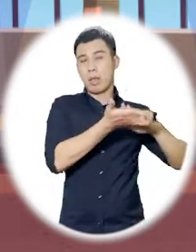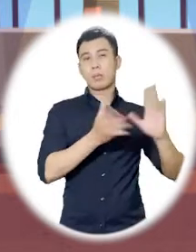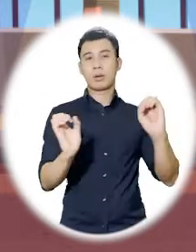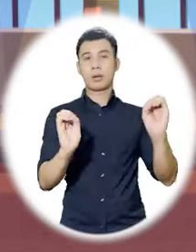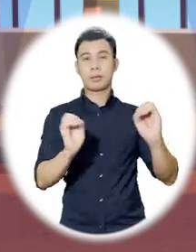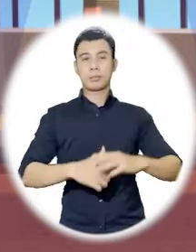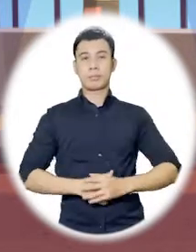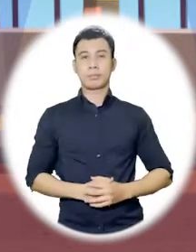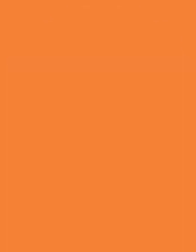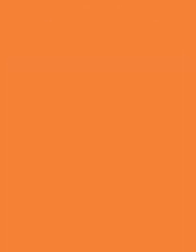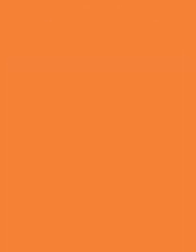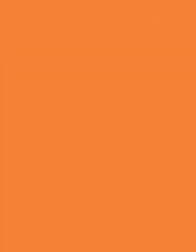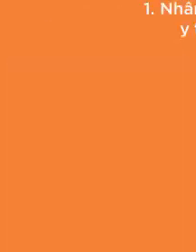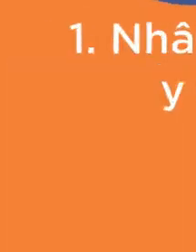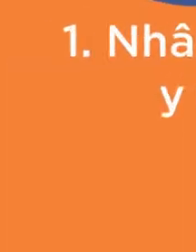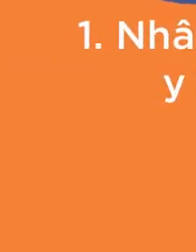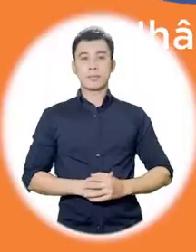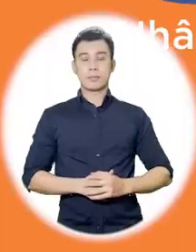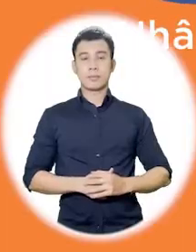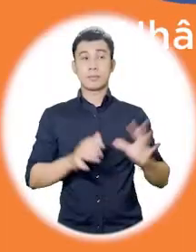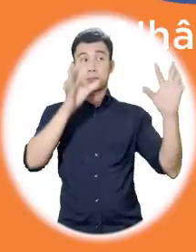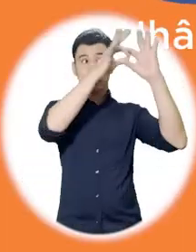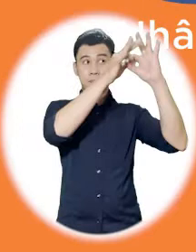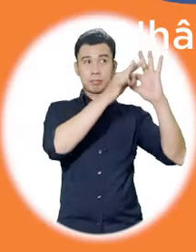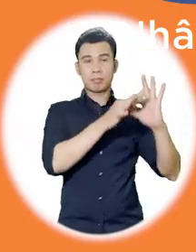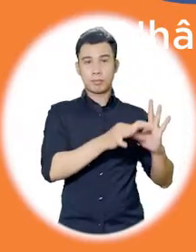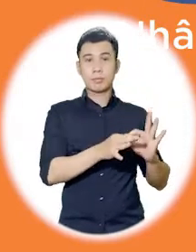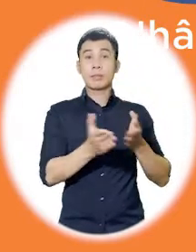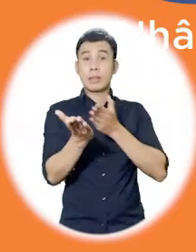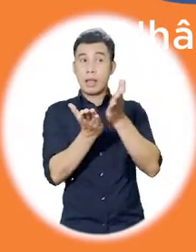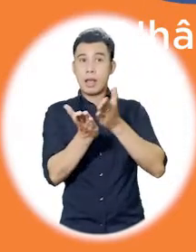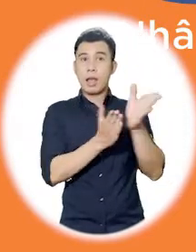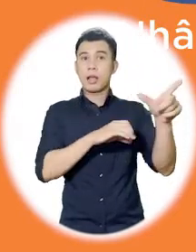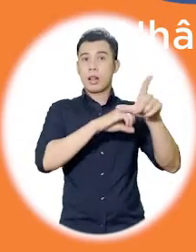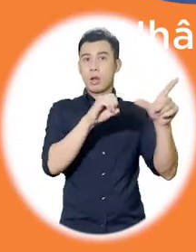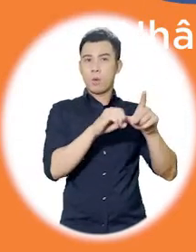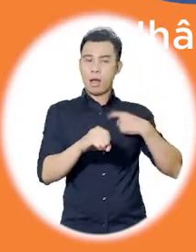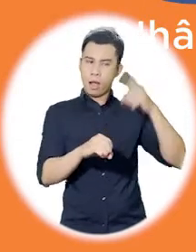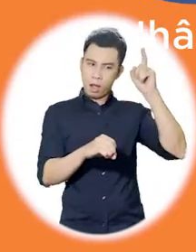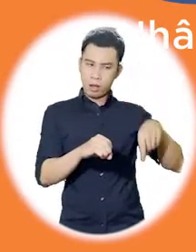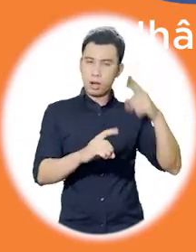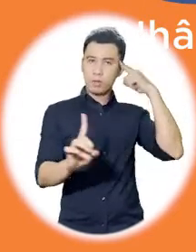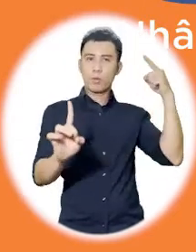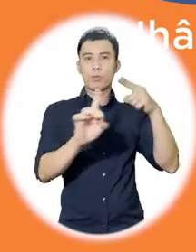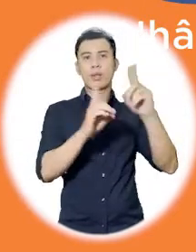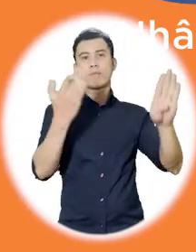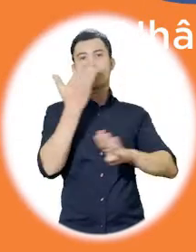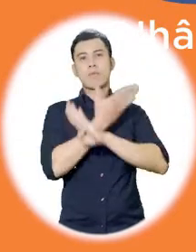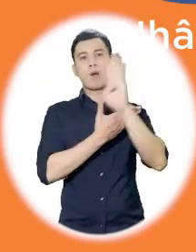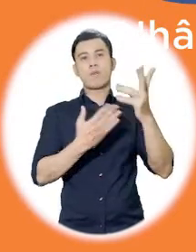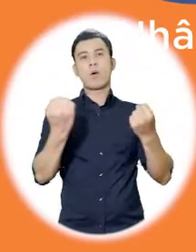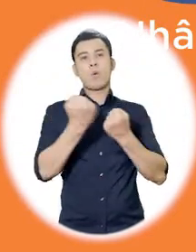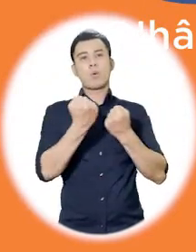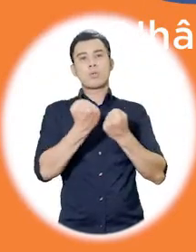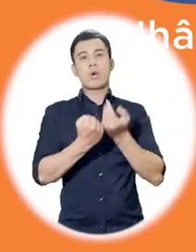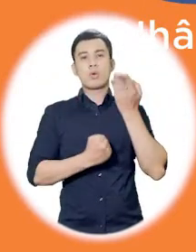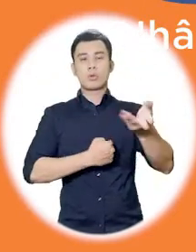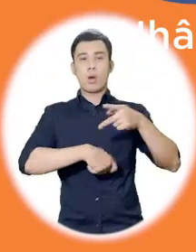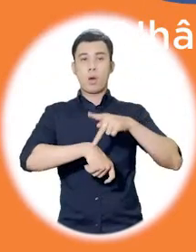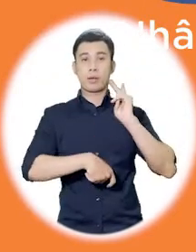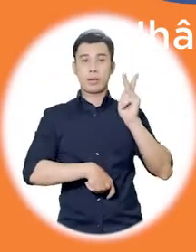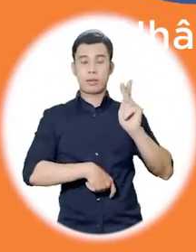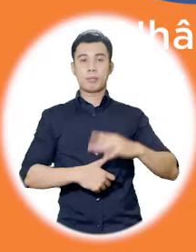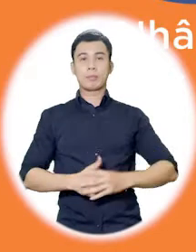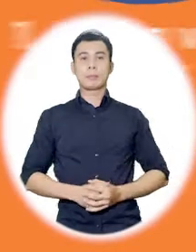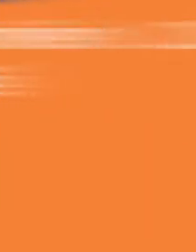nữa khi ứng phó với bạo lực. Vì thế, sự phối hợp của các ngành liên quan là vô cùng cần thiết để bảo vệ và hỗ trợ người bị bạo lực một cách